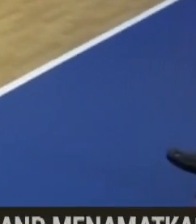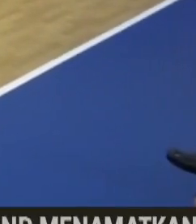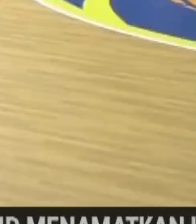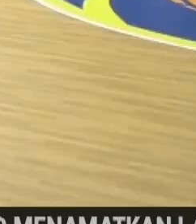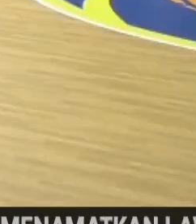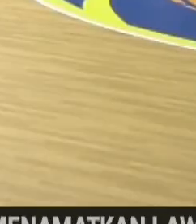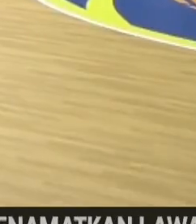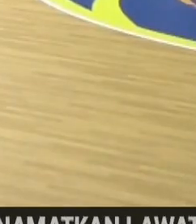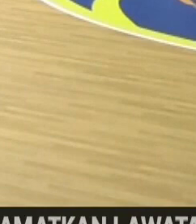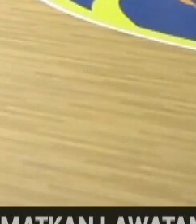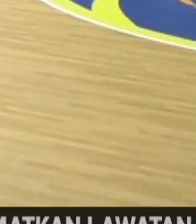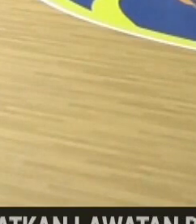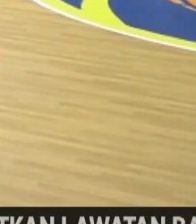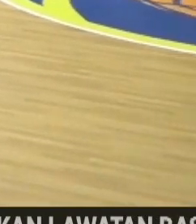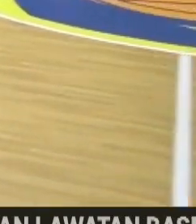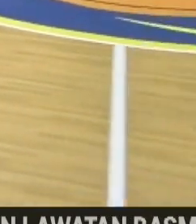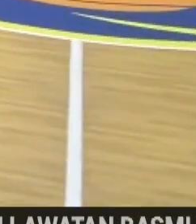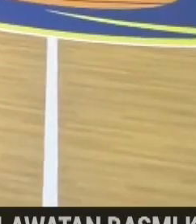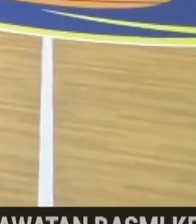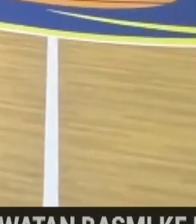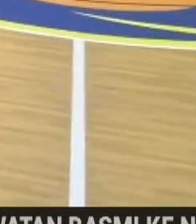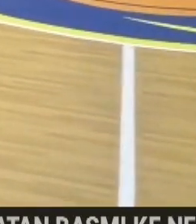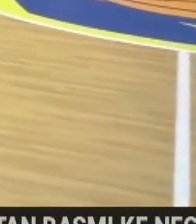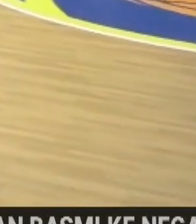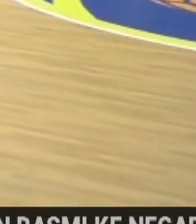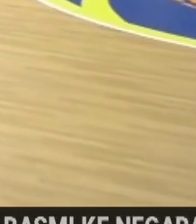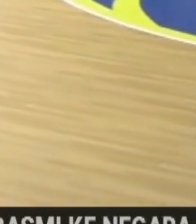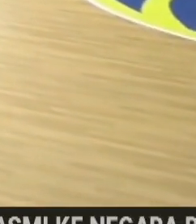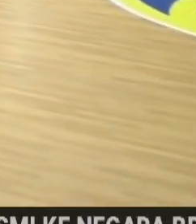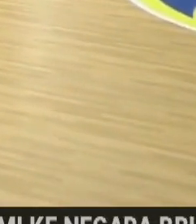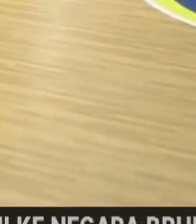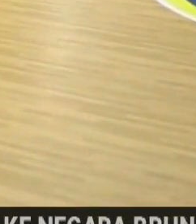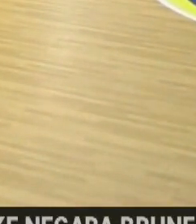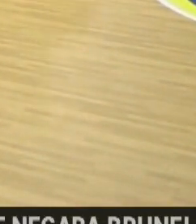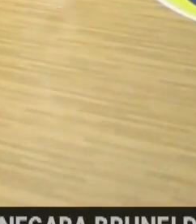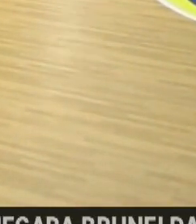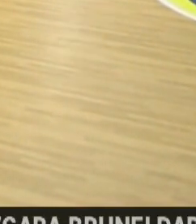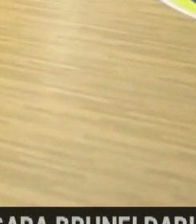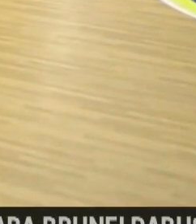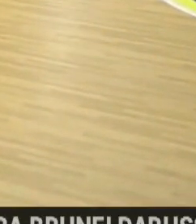Medling Solution memenangi perlawanan dengan kiraan 76-59.